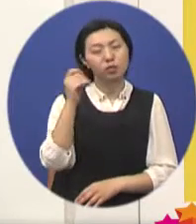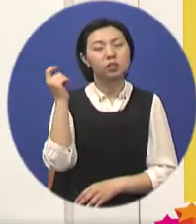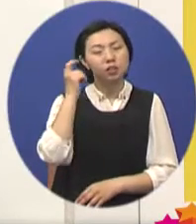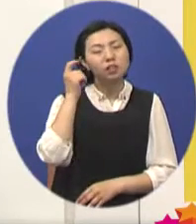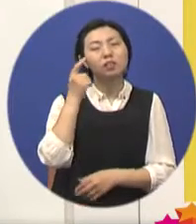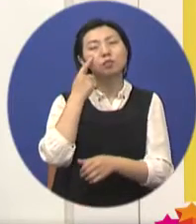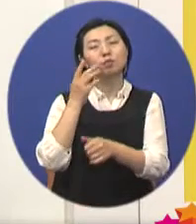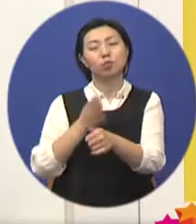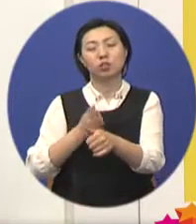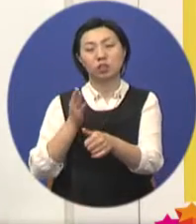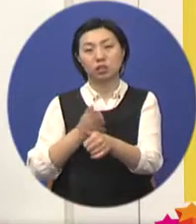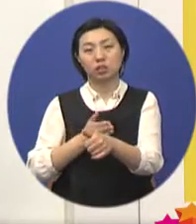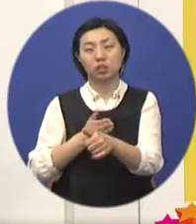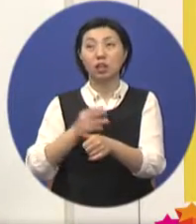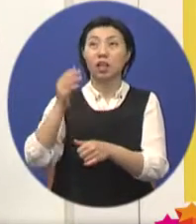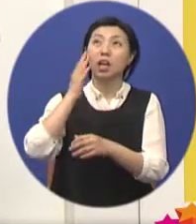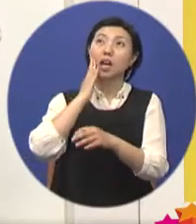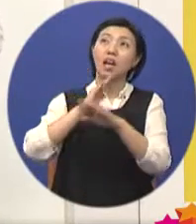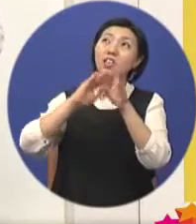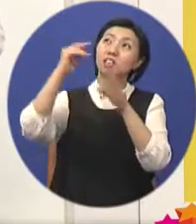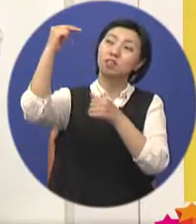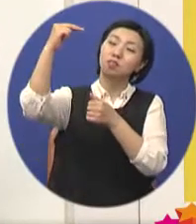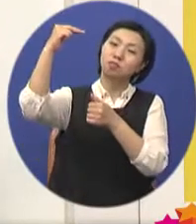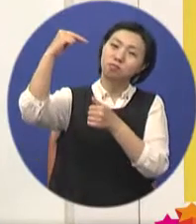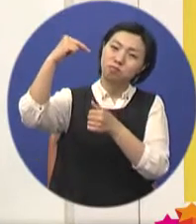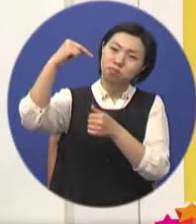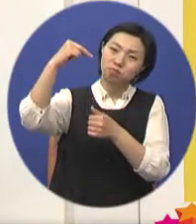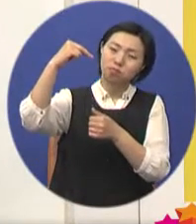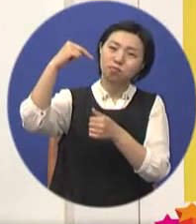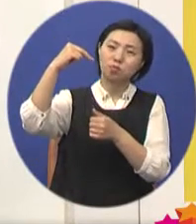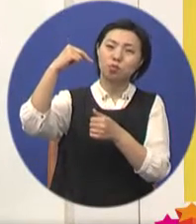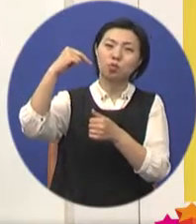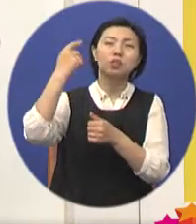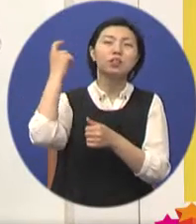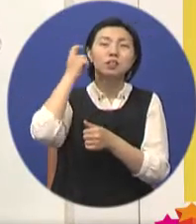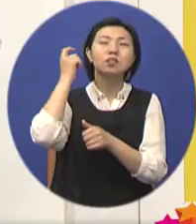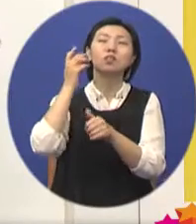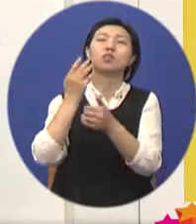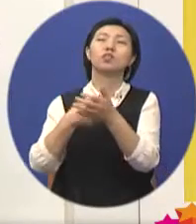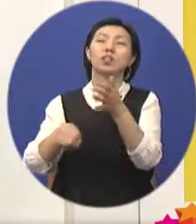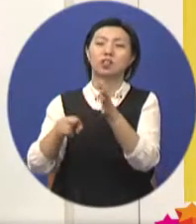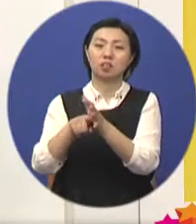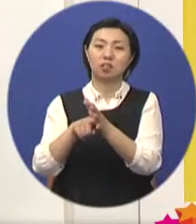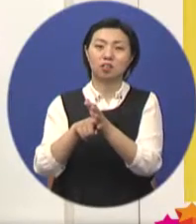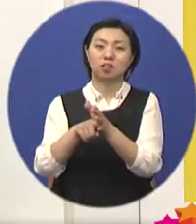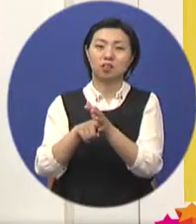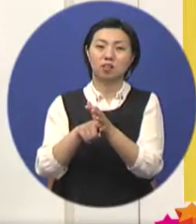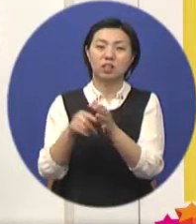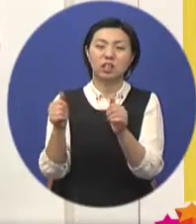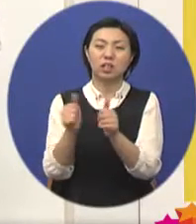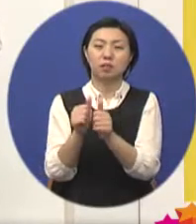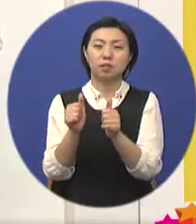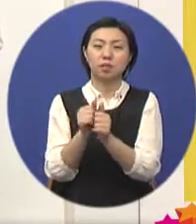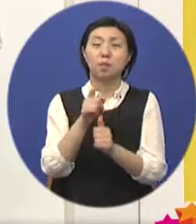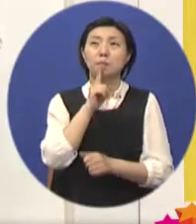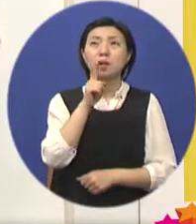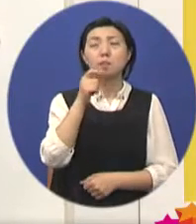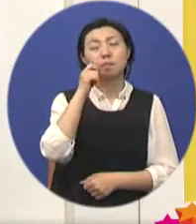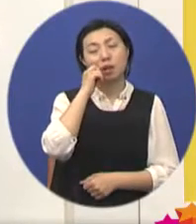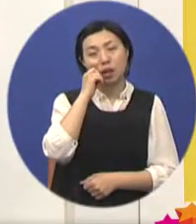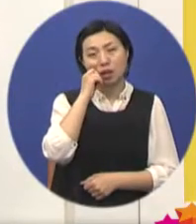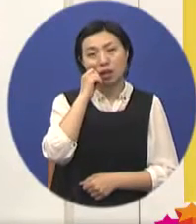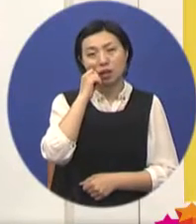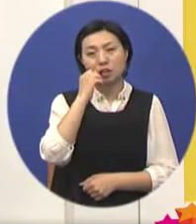네. 예, 내려다보고 좀 들으라고요. 하늘나라 가신 네. 남편 실어증 오셔가지고 이 노래만 부르면